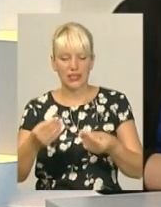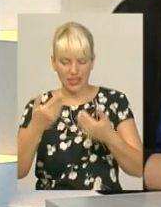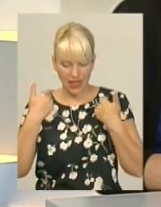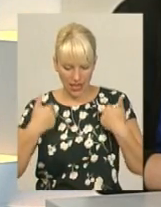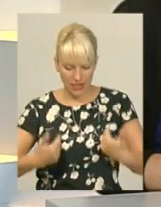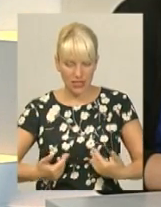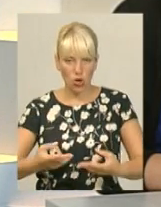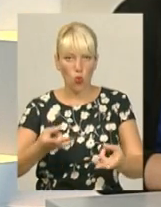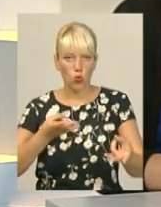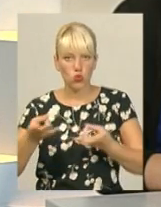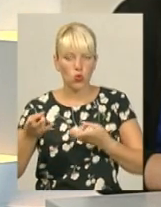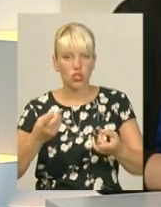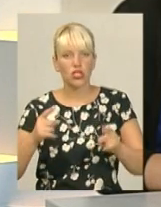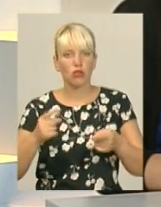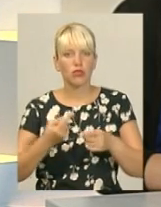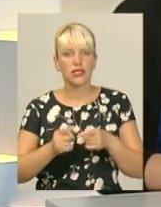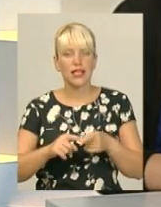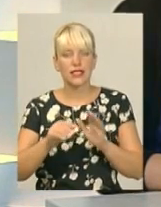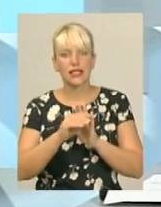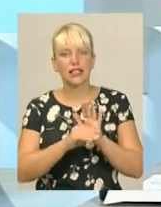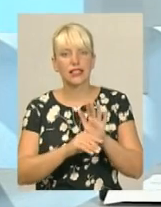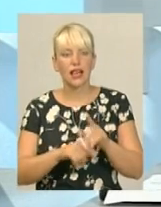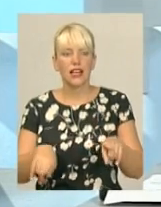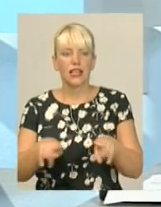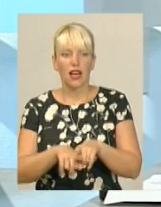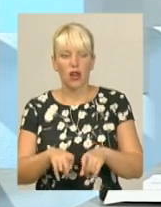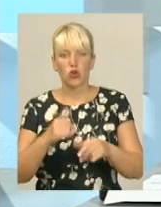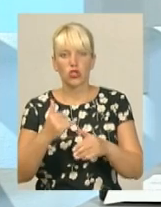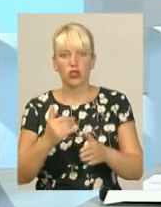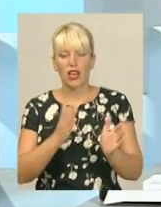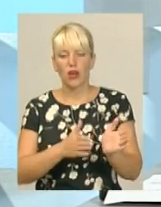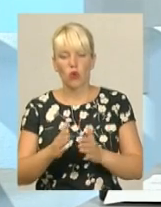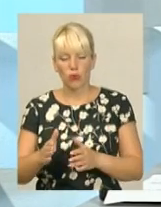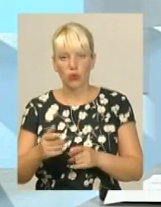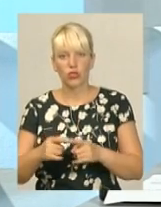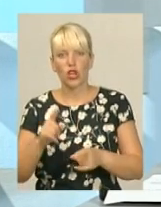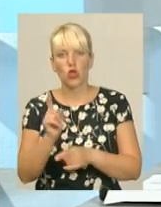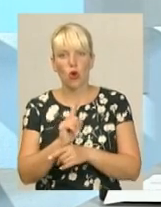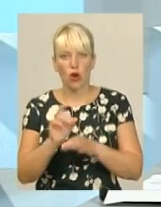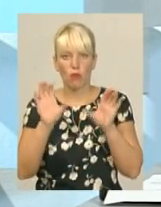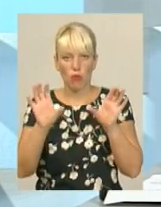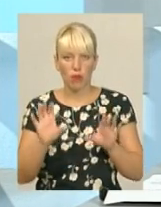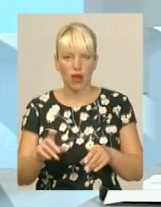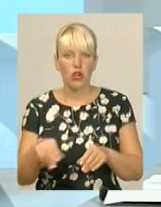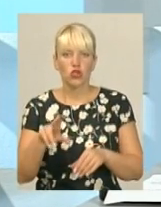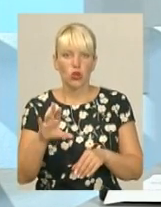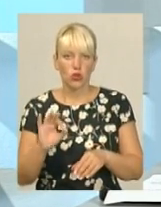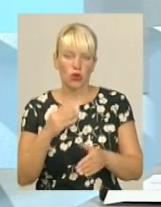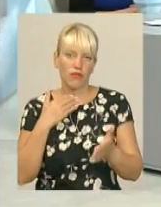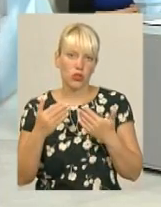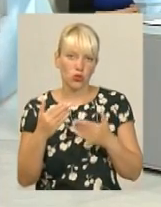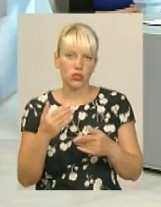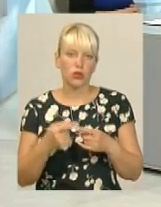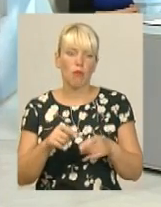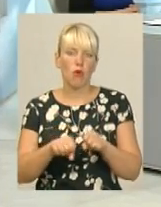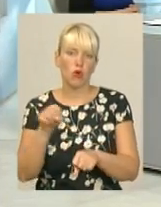працівнику поліції. Тому ця стаття сьогодні, вона також регулює норму права відносно порушників закону. У